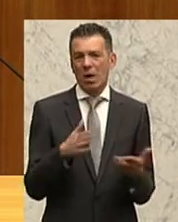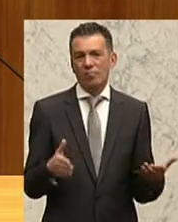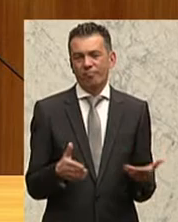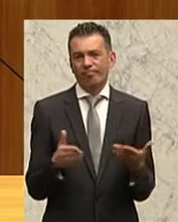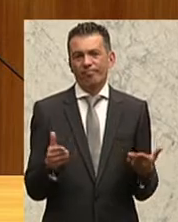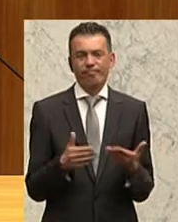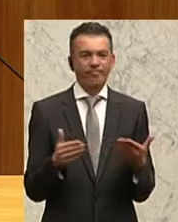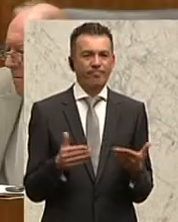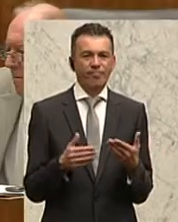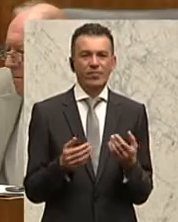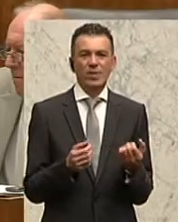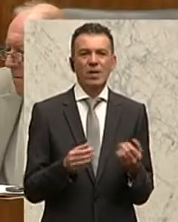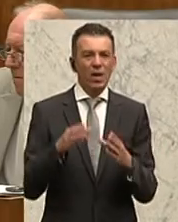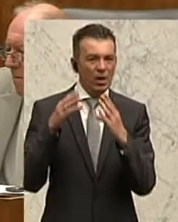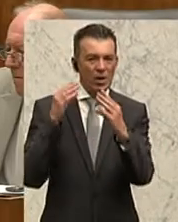uns völlig abgelehnt.